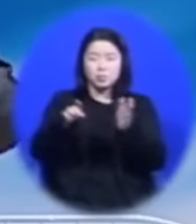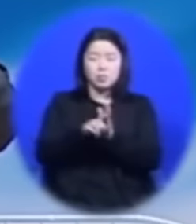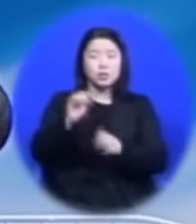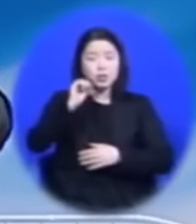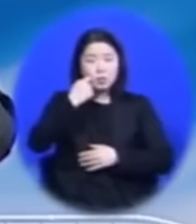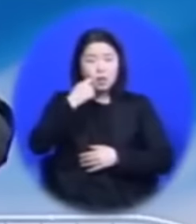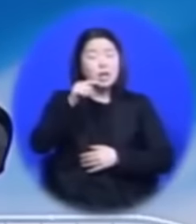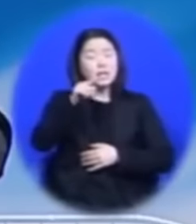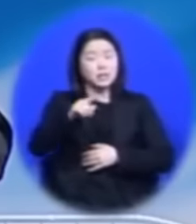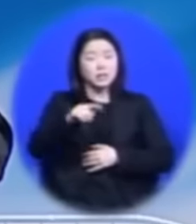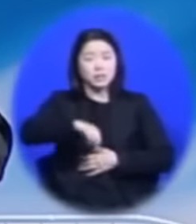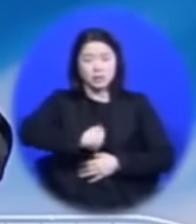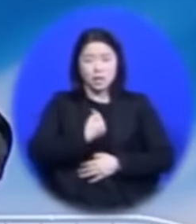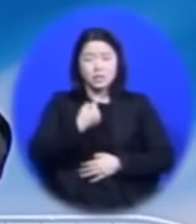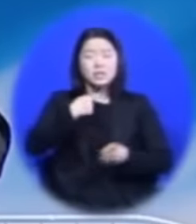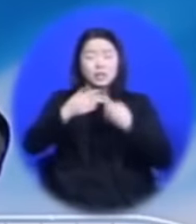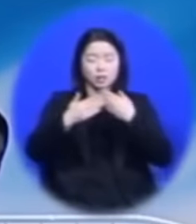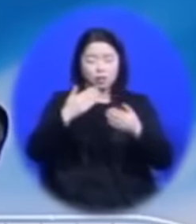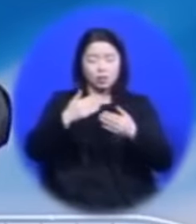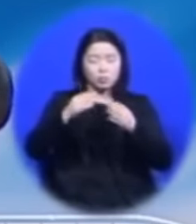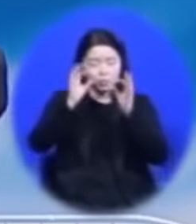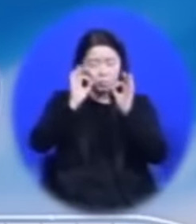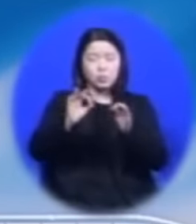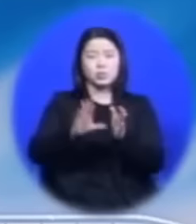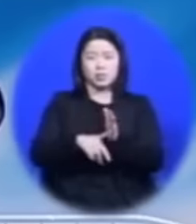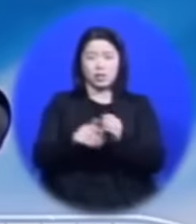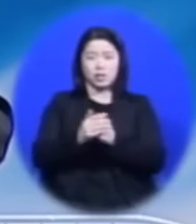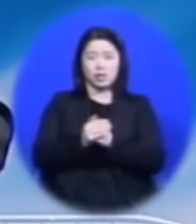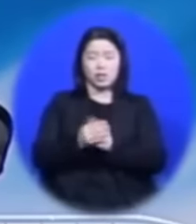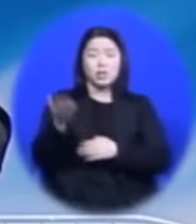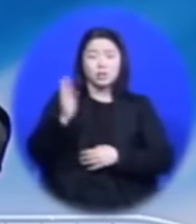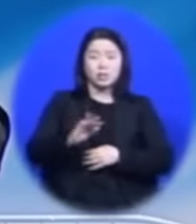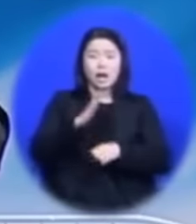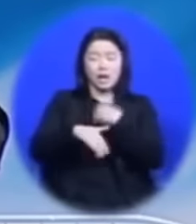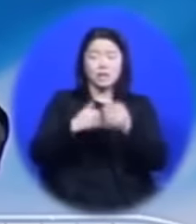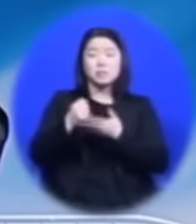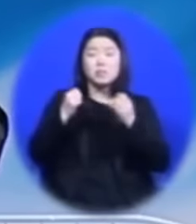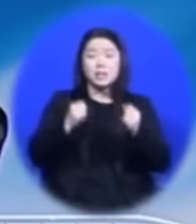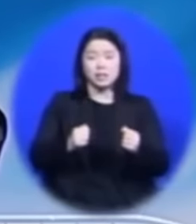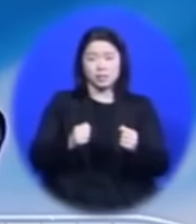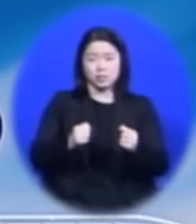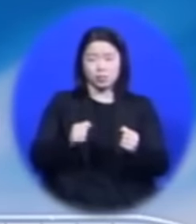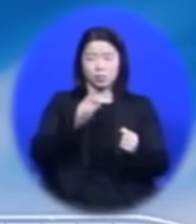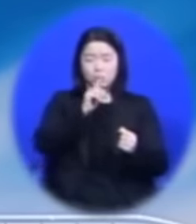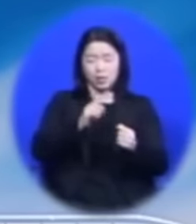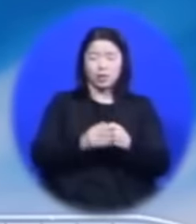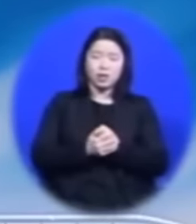그들의 삶의 경험이. 그런데 하나님이 계시대요.